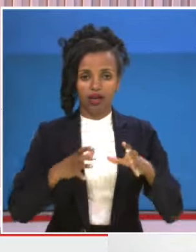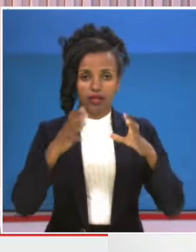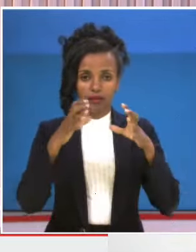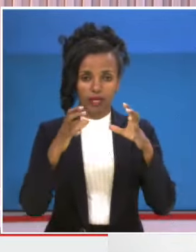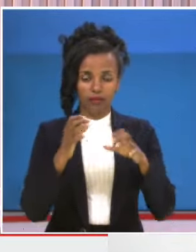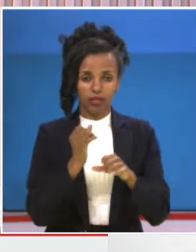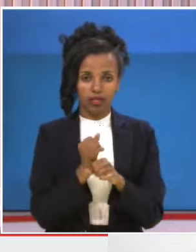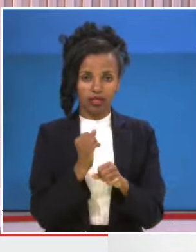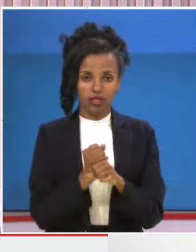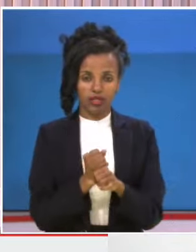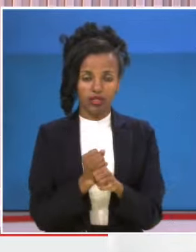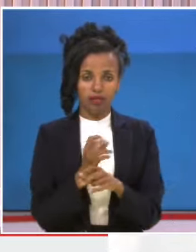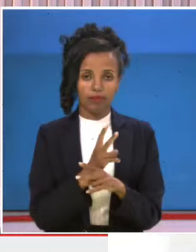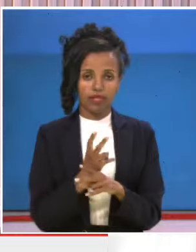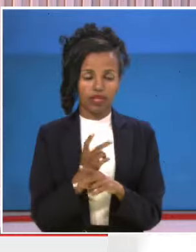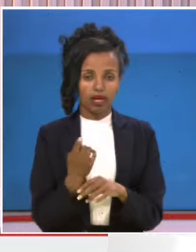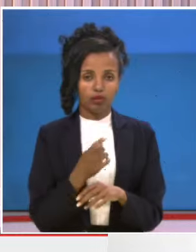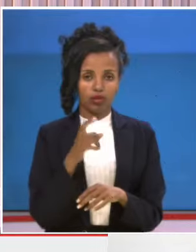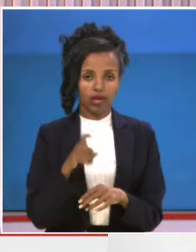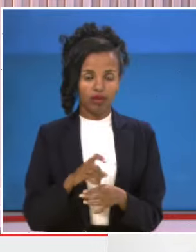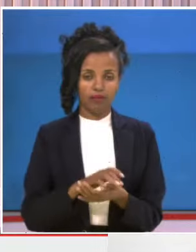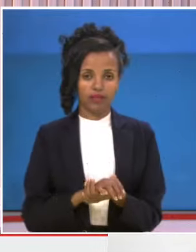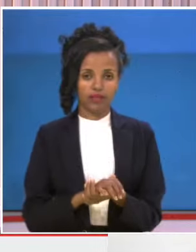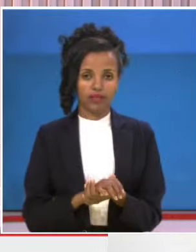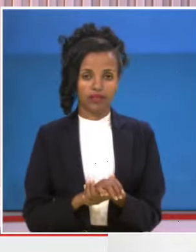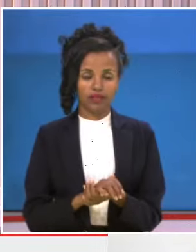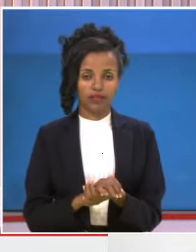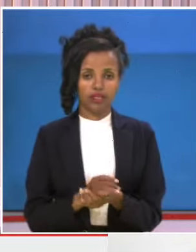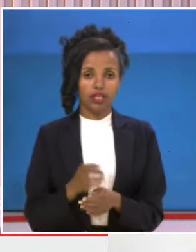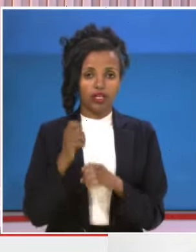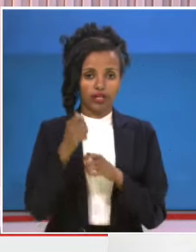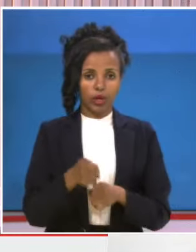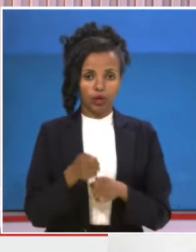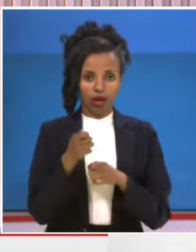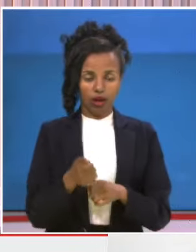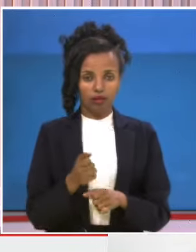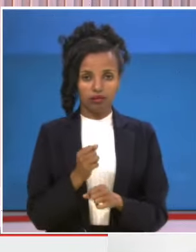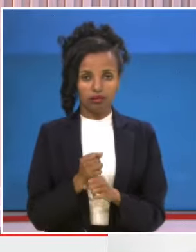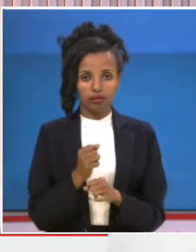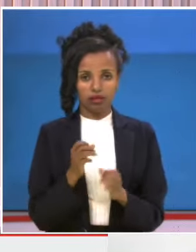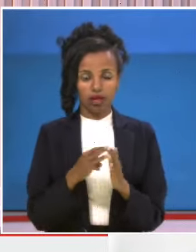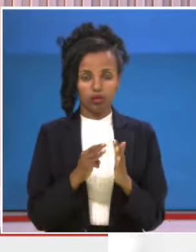የመከመር ስራችንም በጥንቃቄ መሆን እንዳለበት የውቂያ ስርዓቱም በተመሳሳይ መንገድ